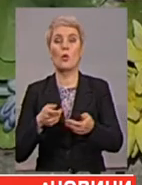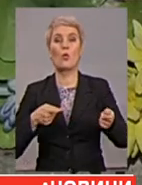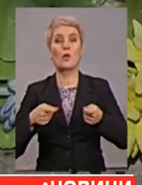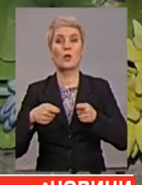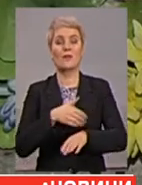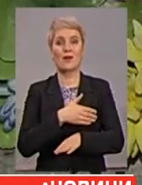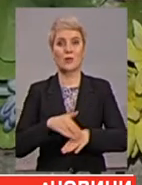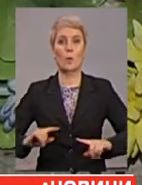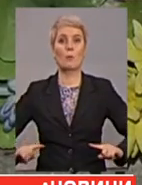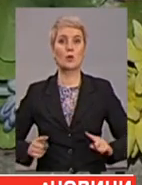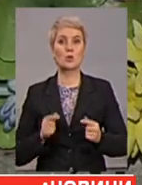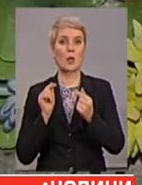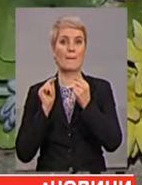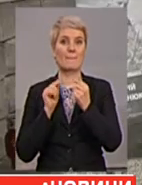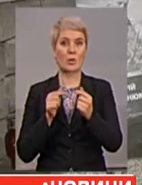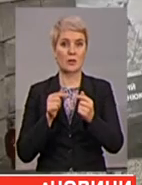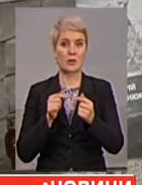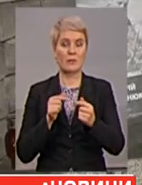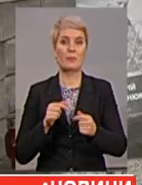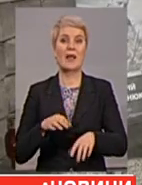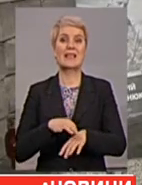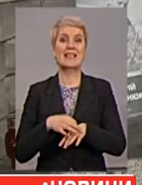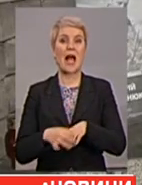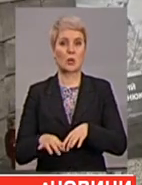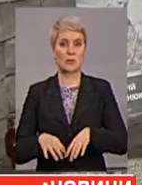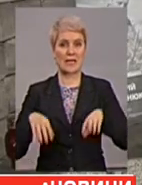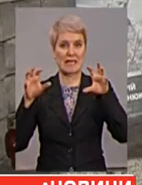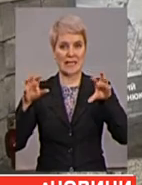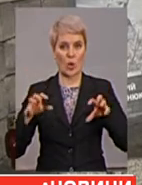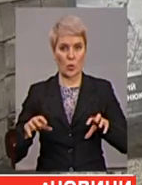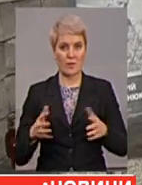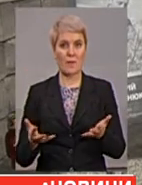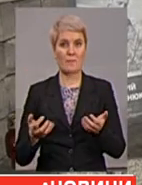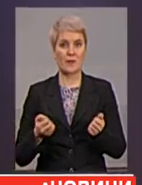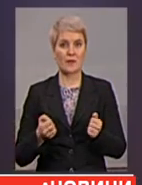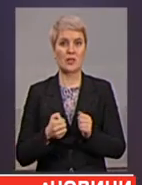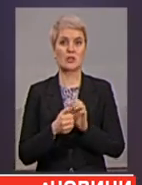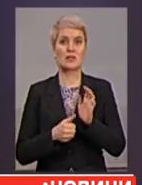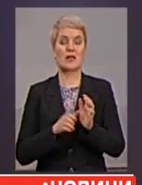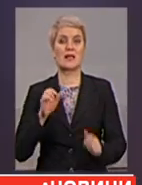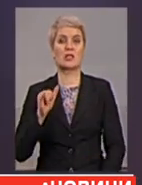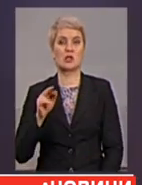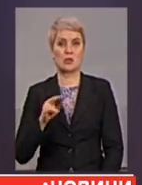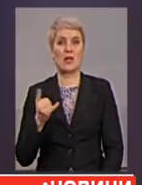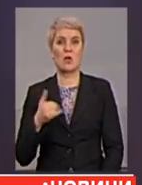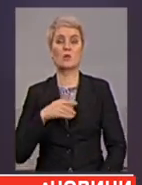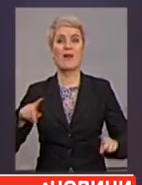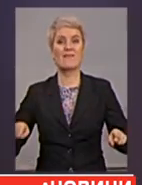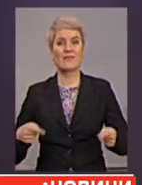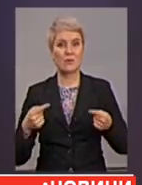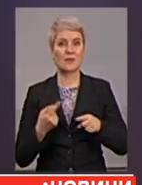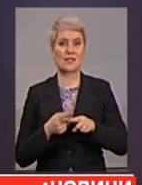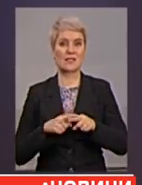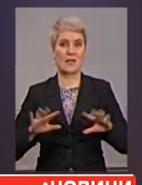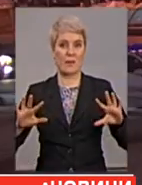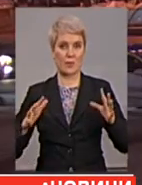протестуючи проти диктаторських законів, прийнятих 16 січня. Сьогодні хочуть відтворити ці події, також зібратися на народне віче біля